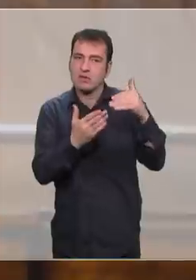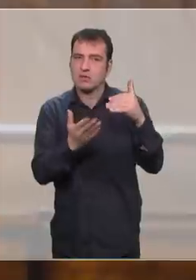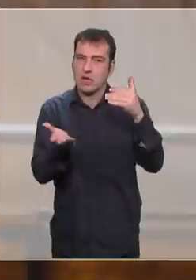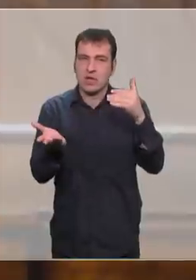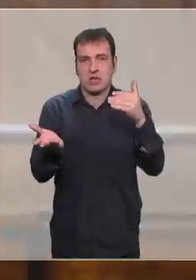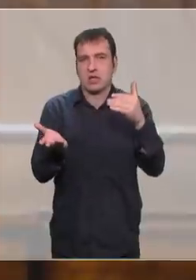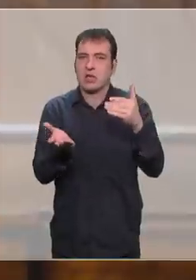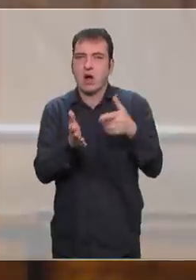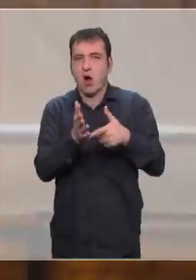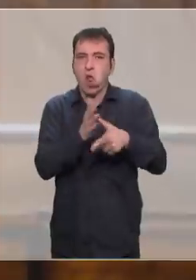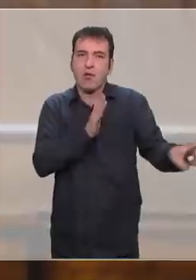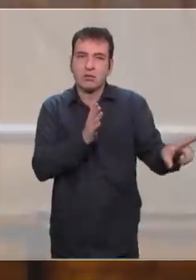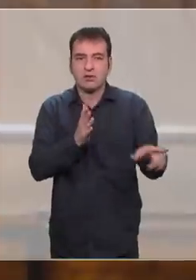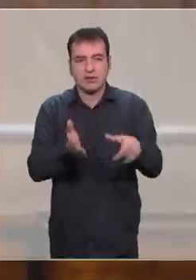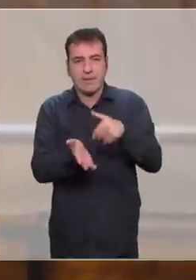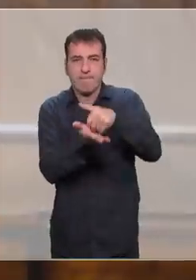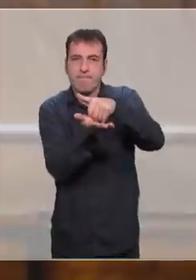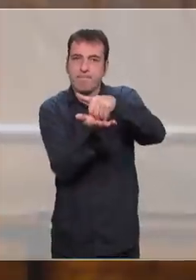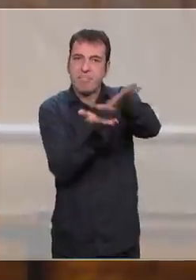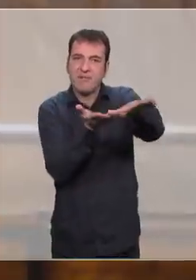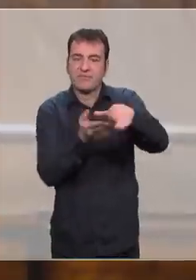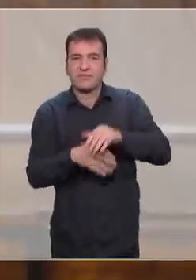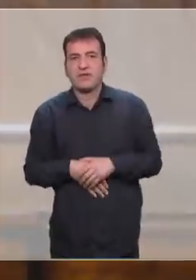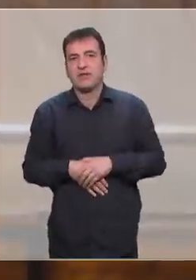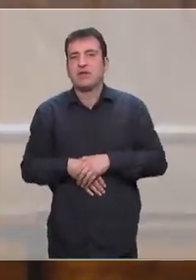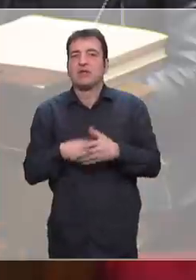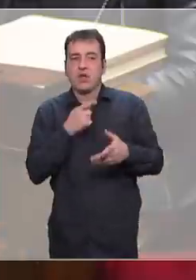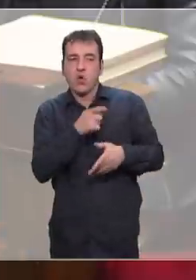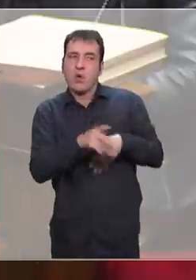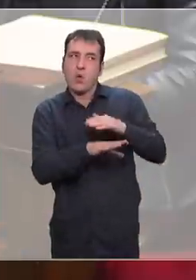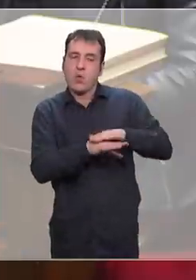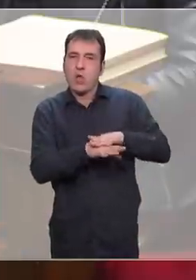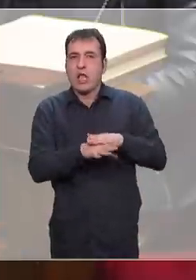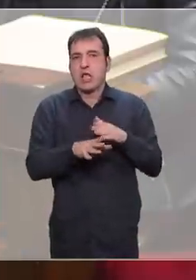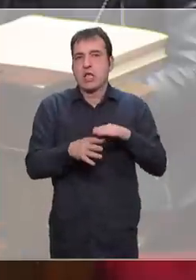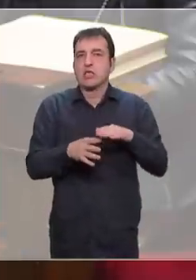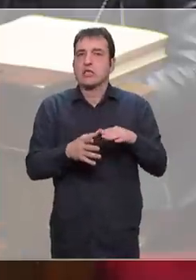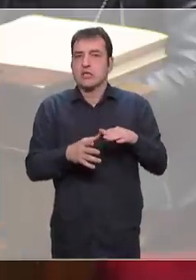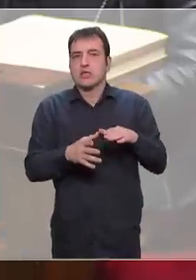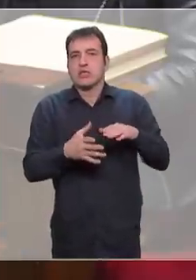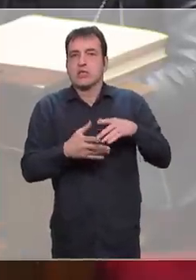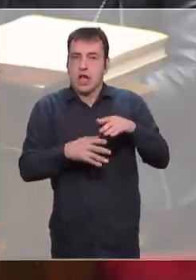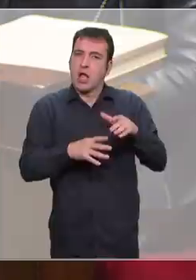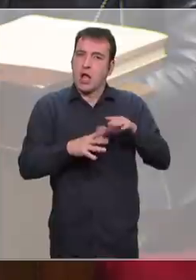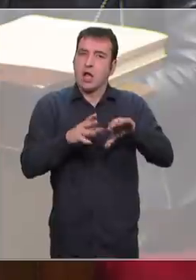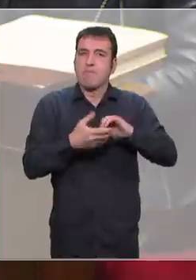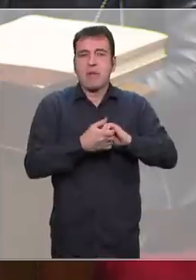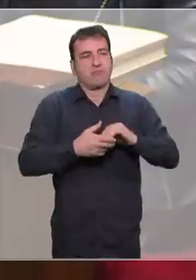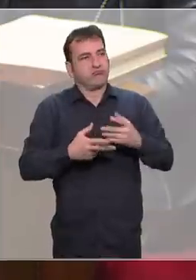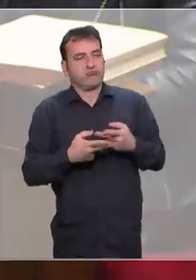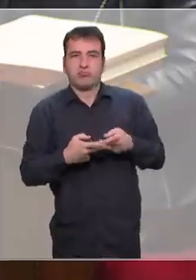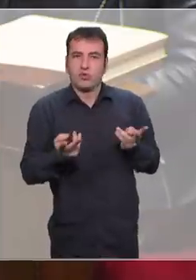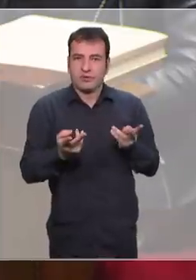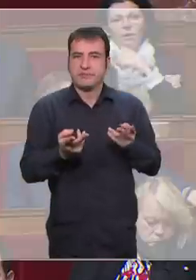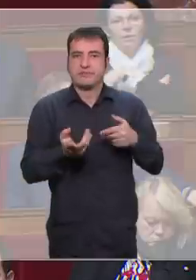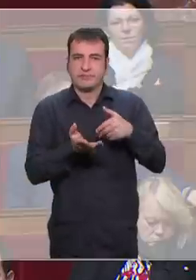délinquants. Les étrangers constituant une menace pour l'ordre public représentent depuis août 90% du public placé en CRA.